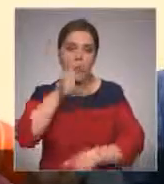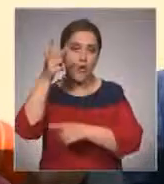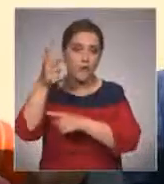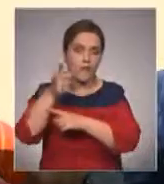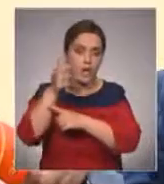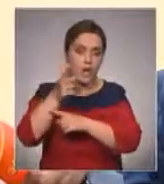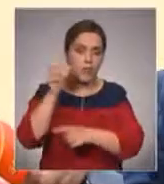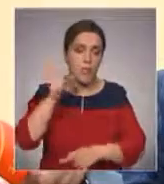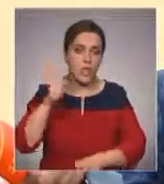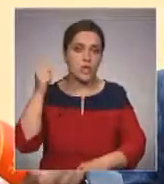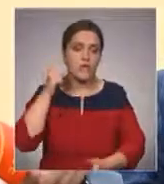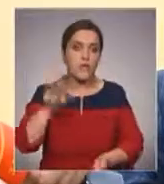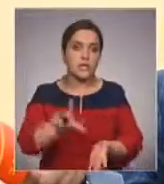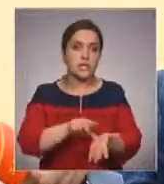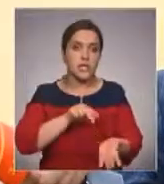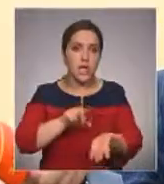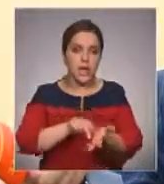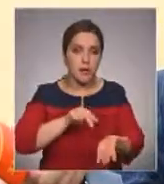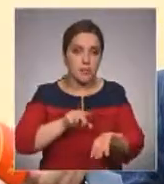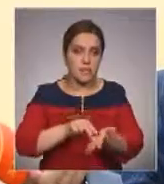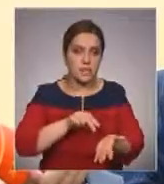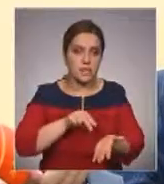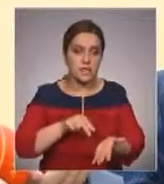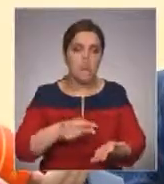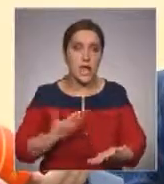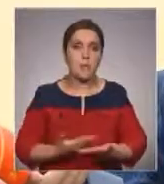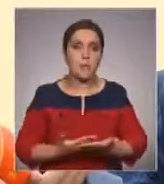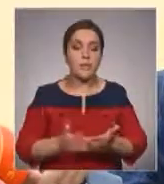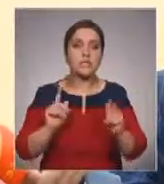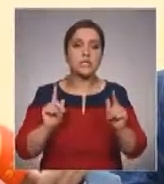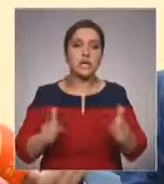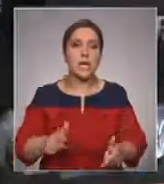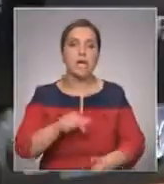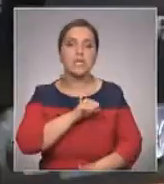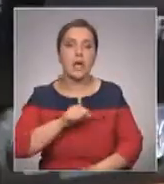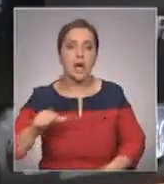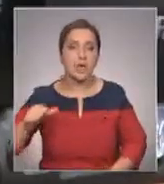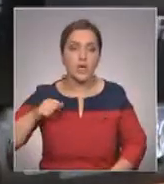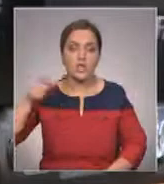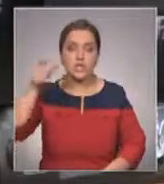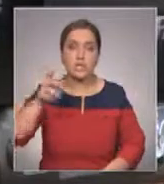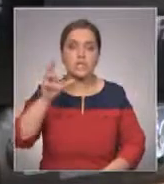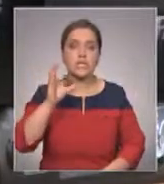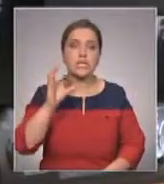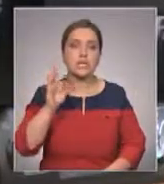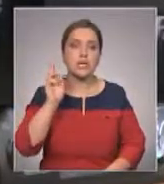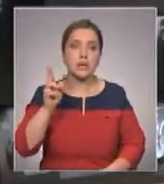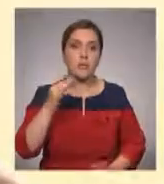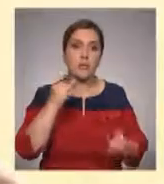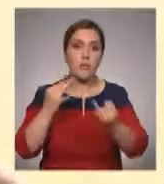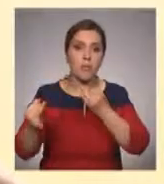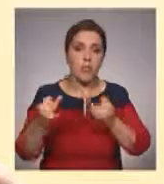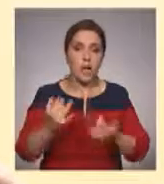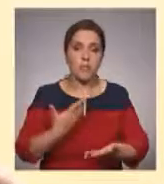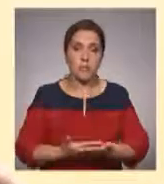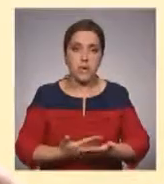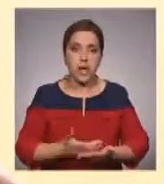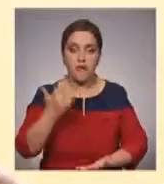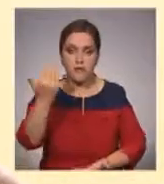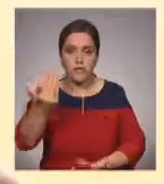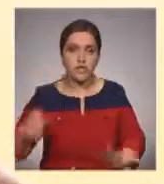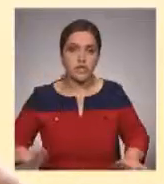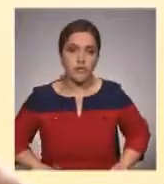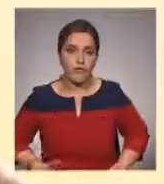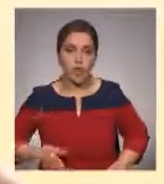видеосъемку, звукосъемку, запись, скажем, согласия самого человека, с кем он ведет беседу. Ну, представьте просто, вы живете своей частной жизнью.